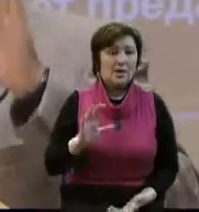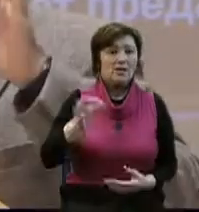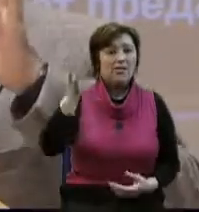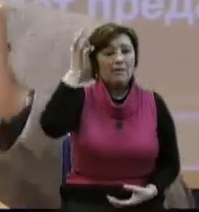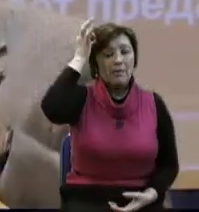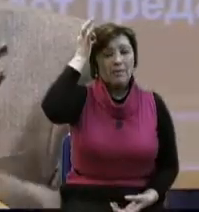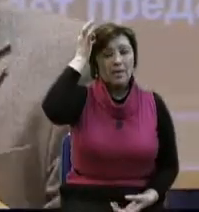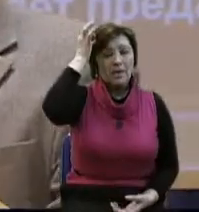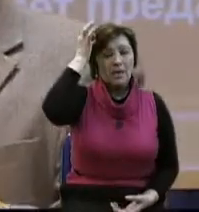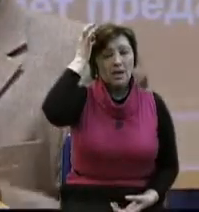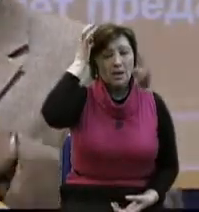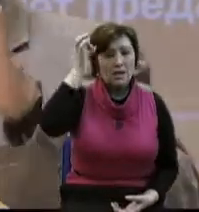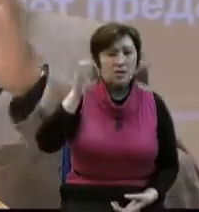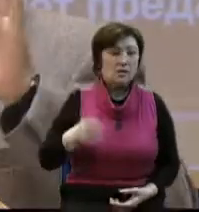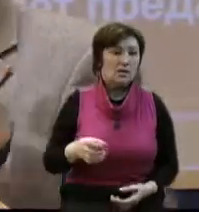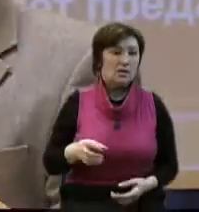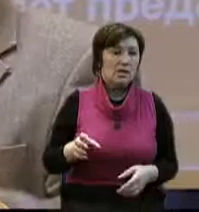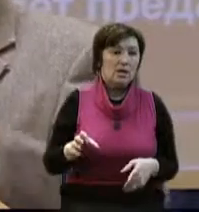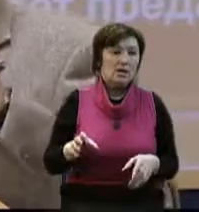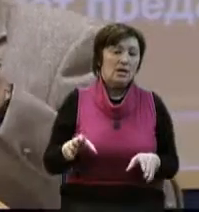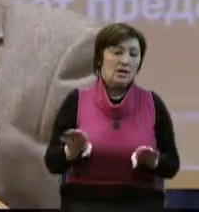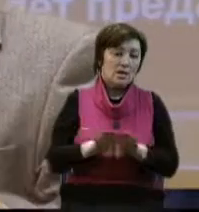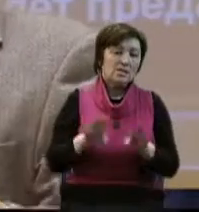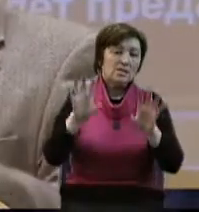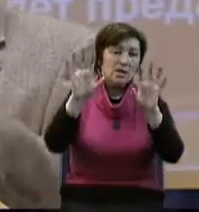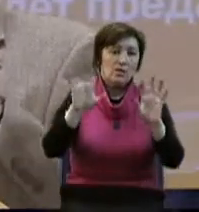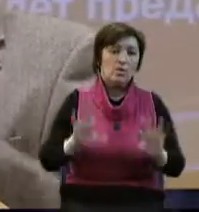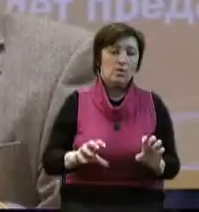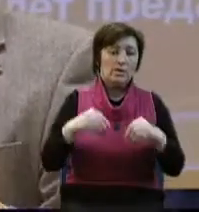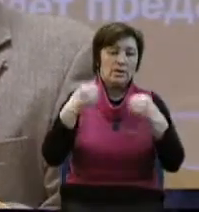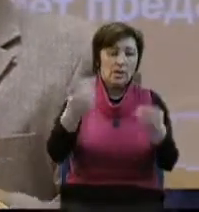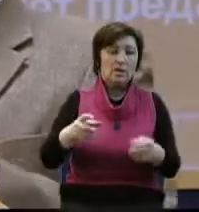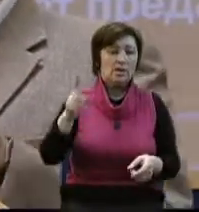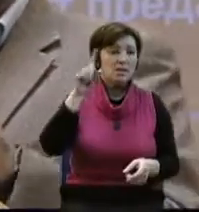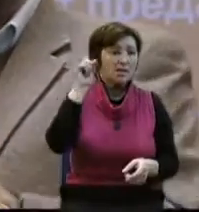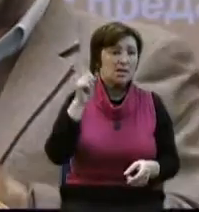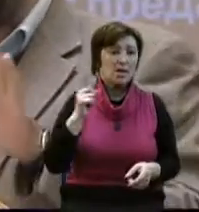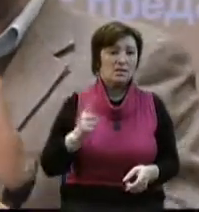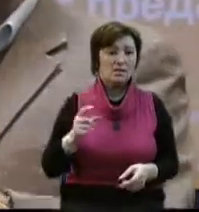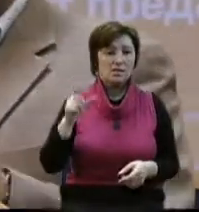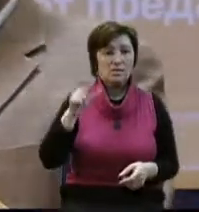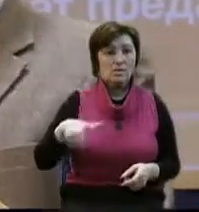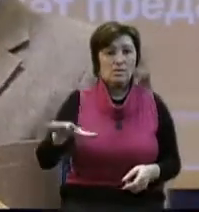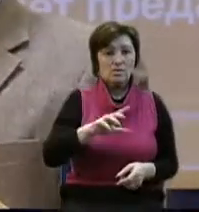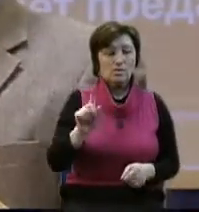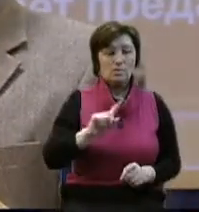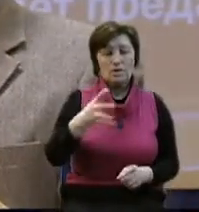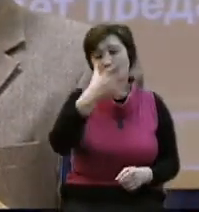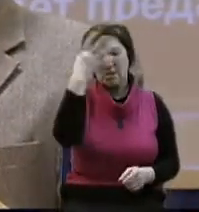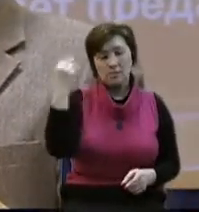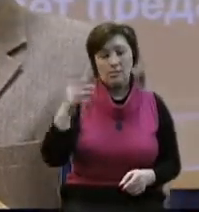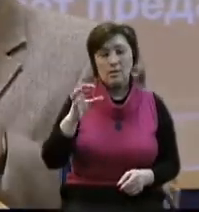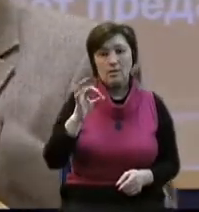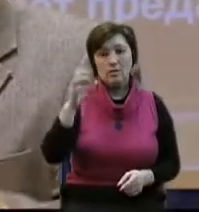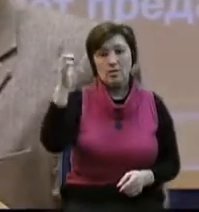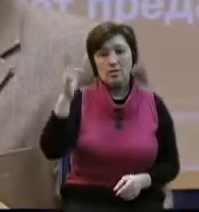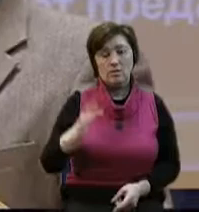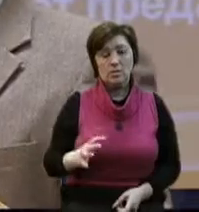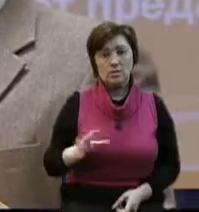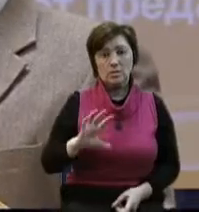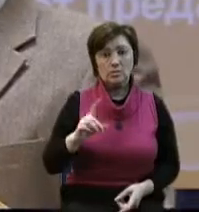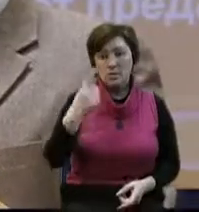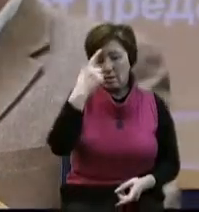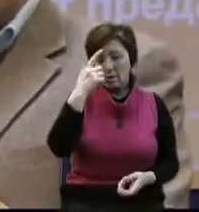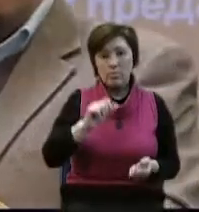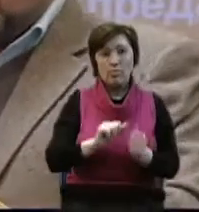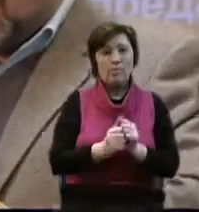в форме закона, которое было дано израильскому народу, чтобы они не забыли о Господе, чтобы они помнили о